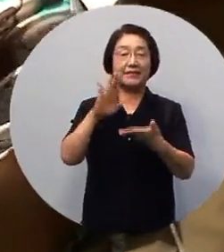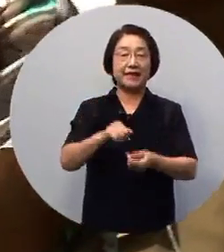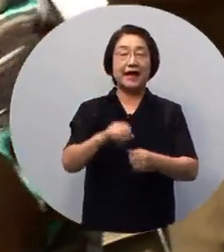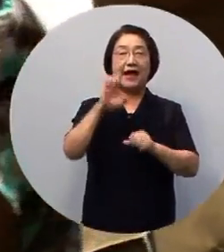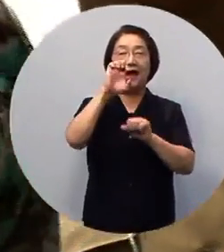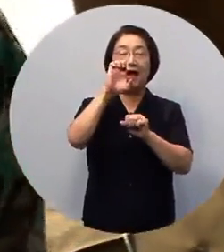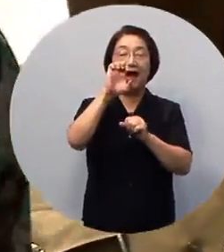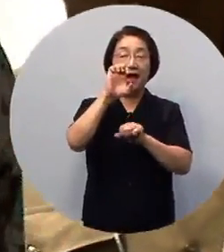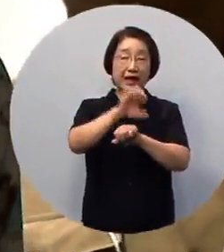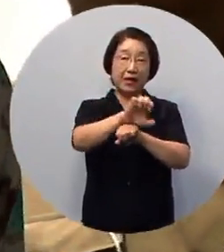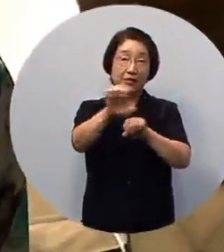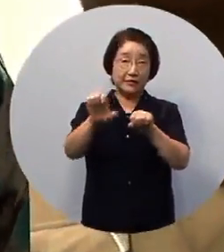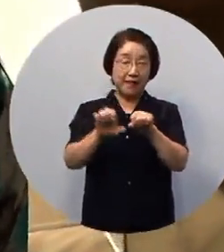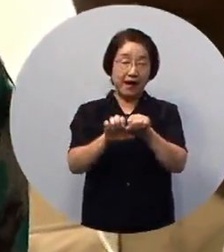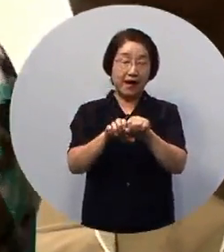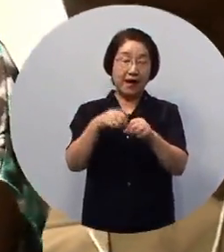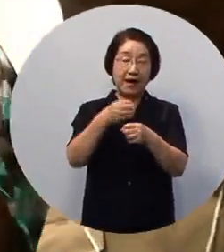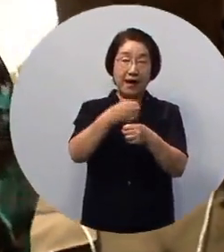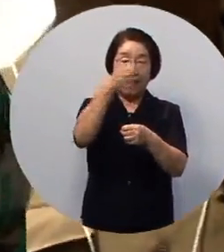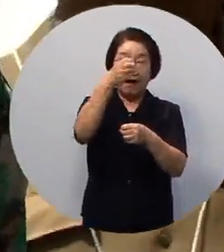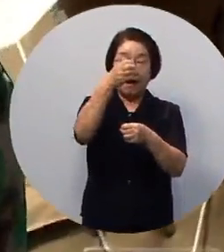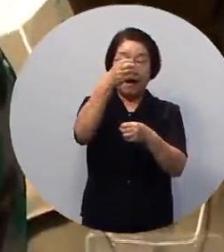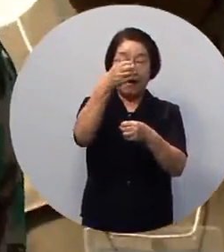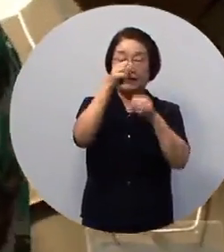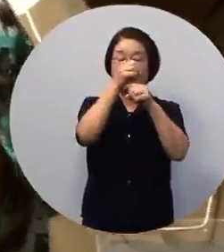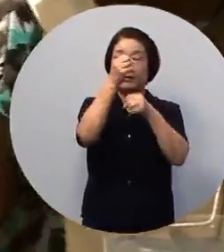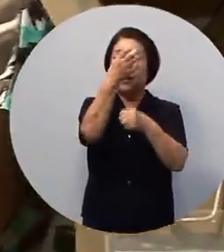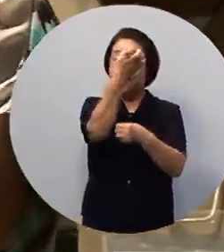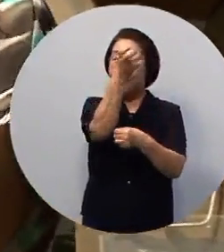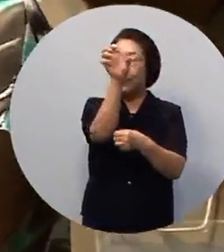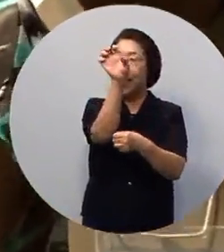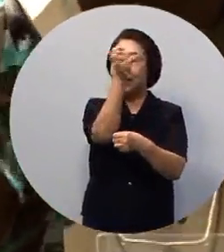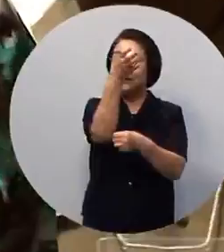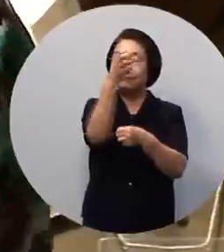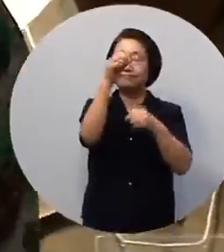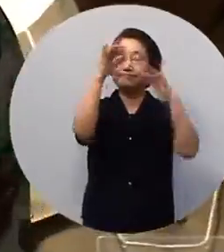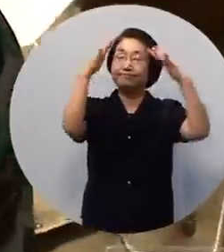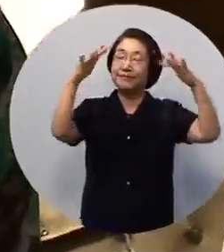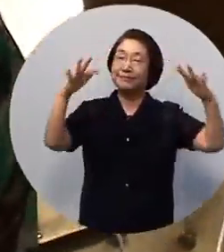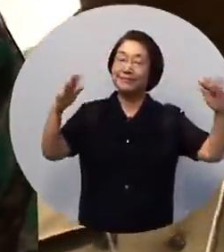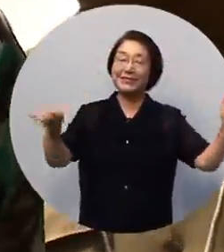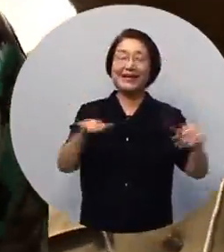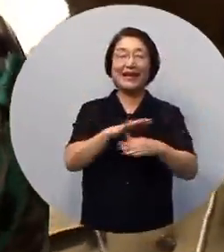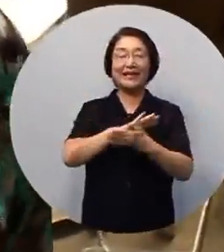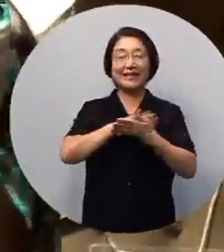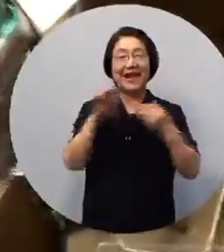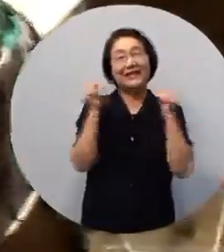島 の灯台のイルミネーションはまあ綺麗だと、ただ寒いと。